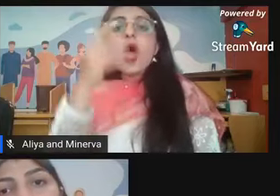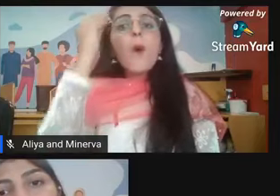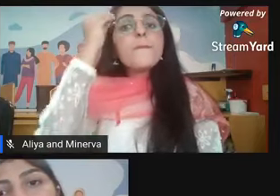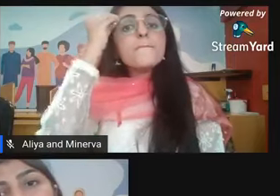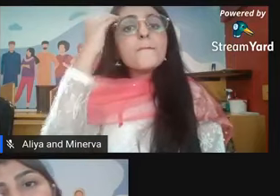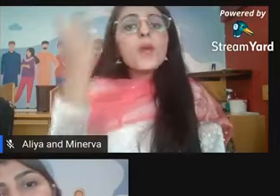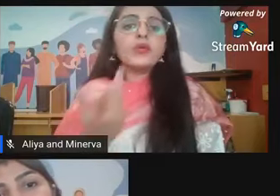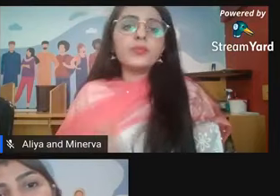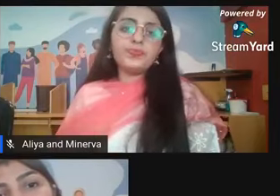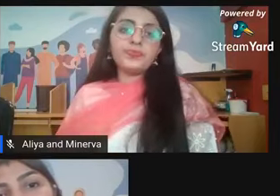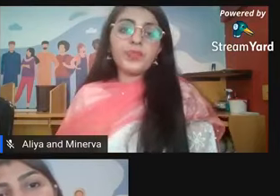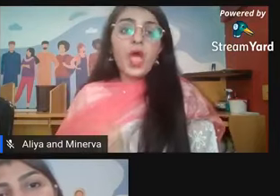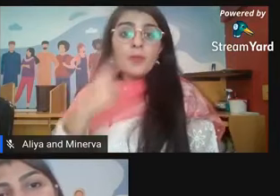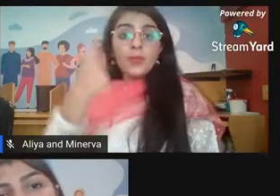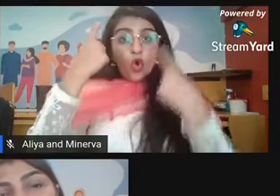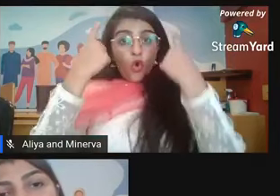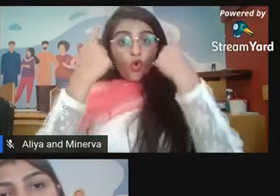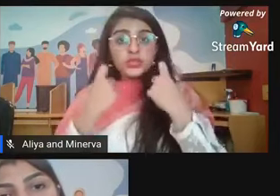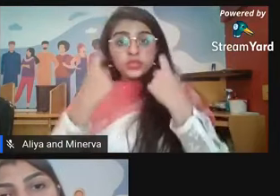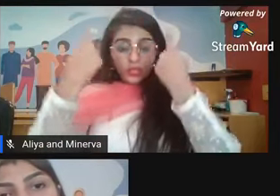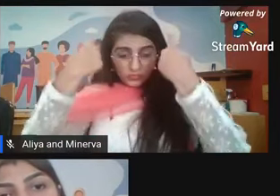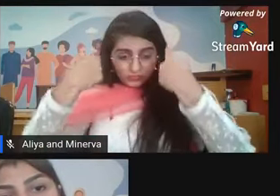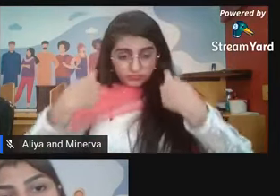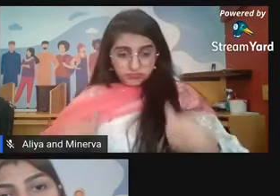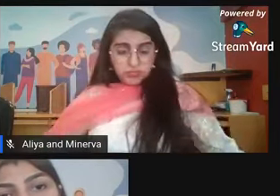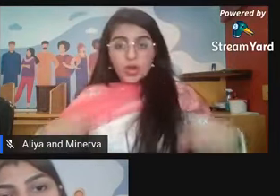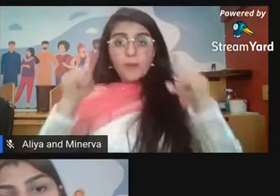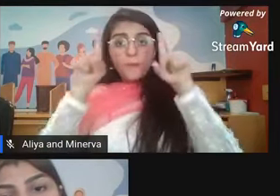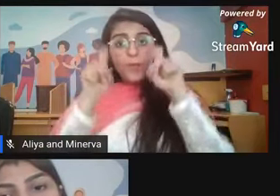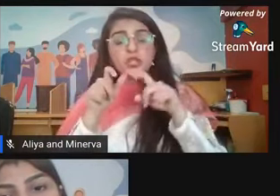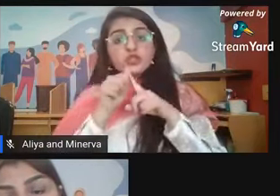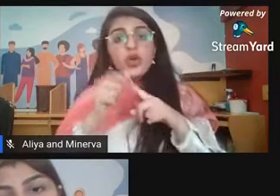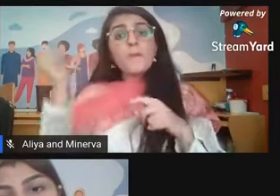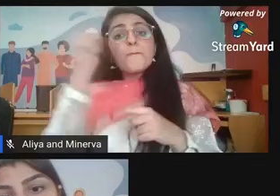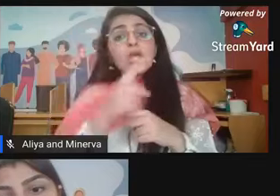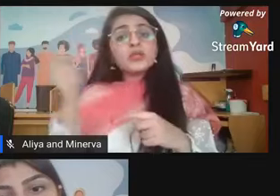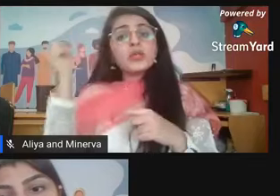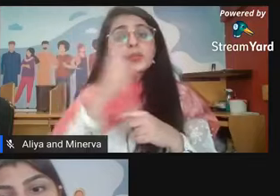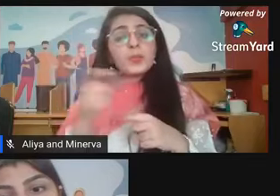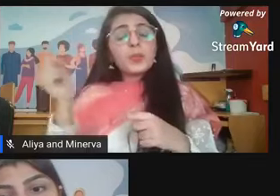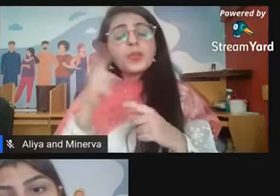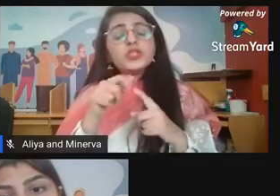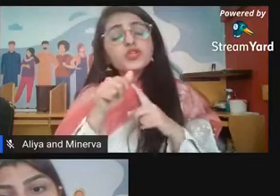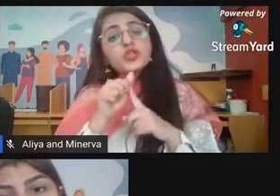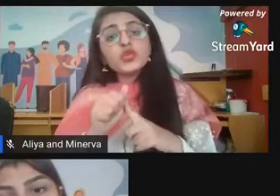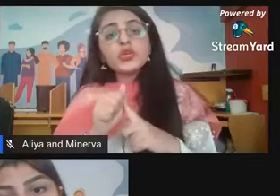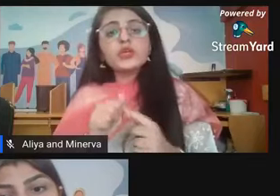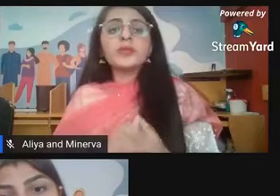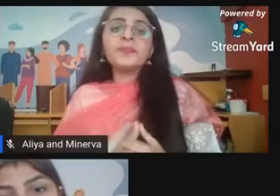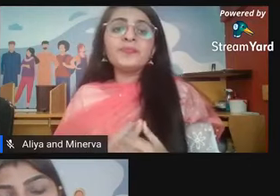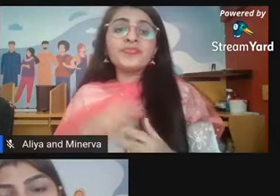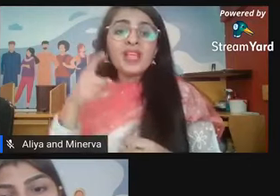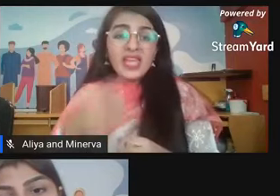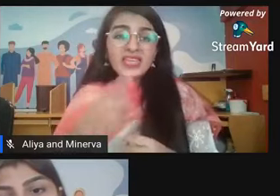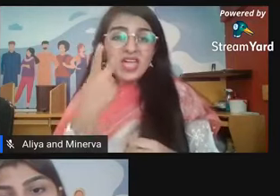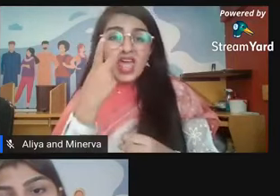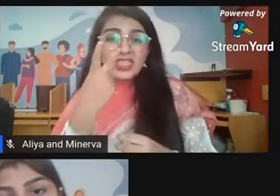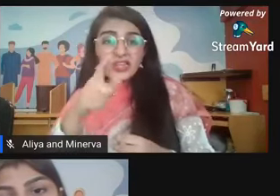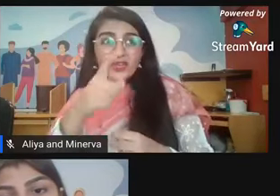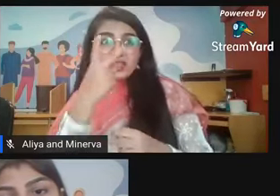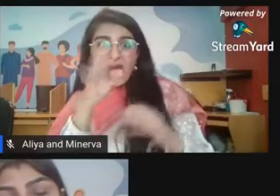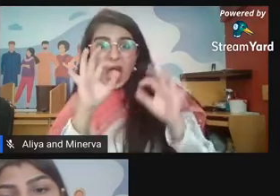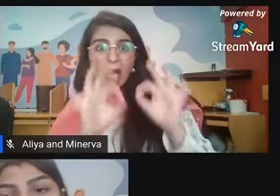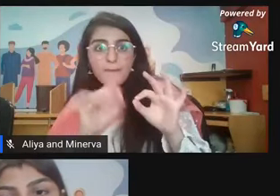है कि यू नीड टू डू योर सेल्फ ब्रेस्ट एग्जामिनेशन एवरी मंथ ताकि ये जो सिम्टम्स हमने डिस्कस किए हैं ये